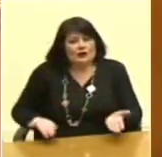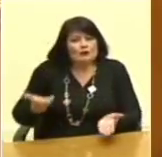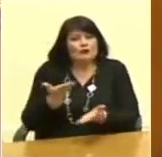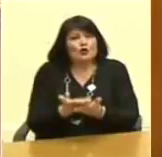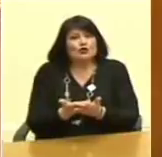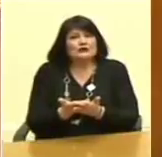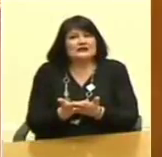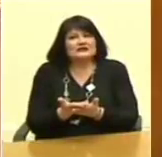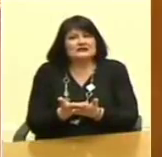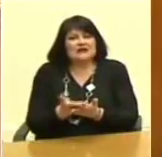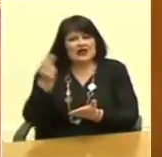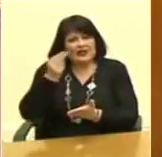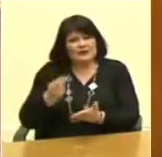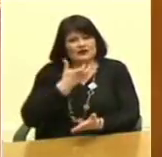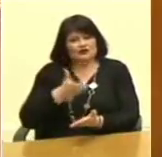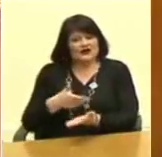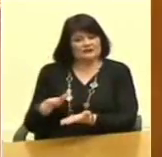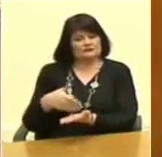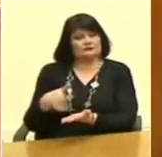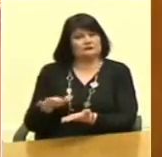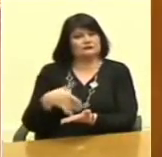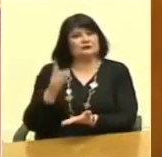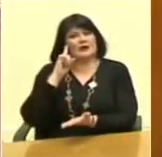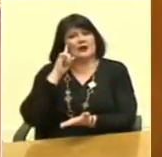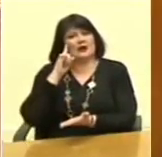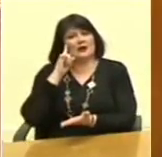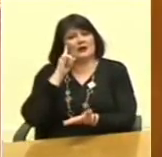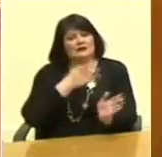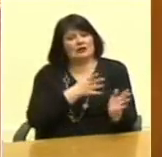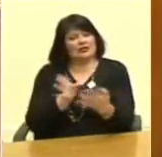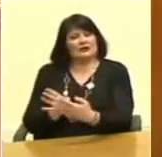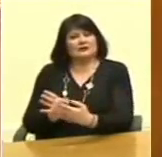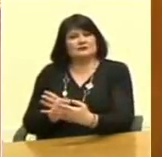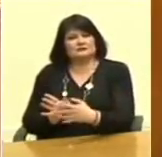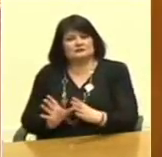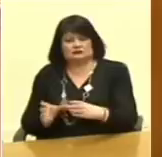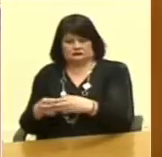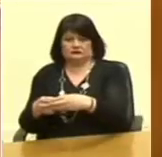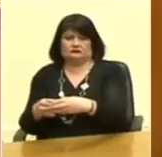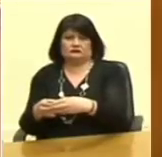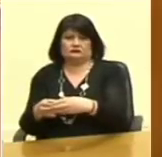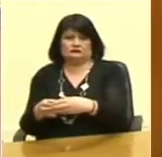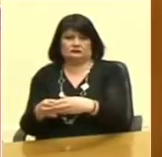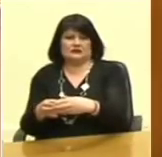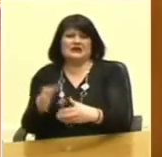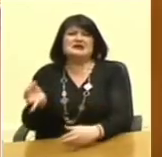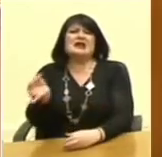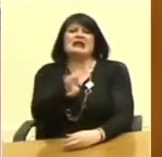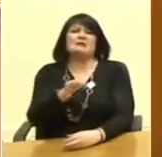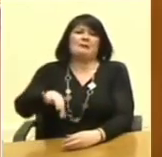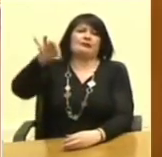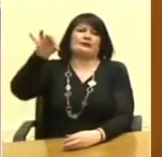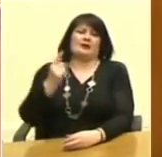αποφύγει αυτή τη συζήτηση, προσπαθώντας να την προσανατολίσει μόνο με ροζ και μονόπλευρα σε μια δήλωση ενός